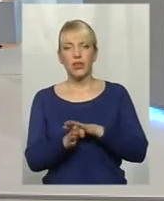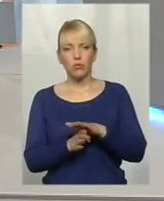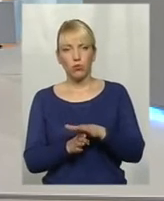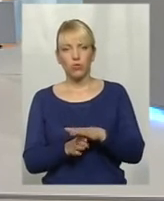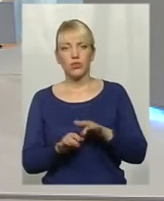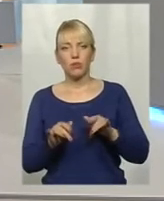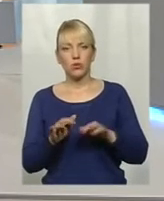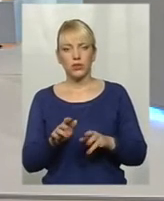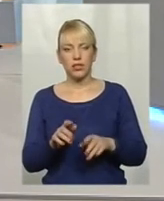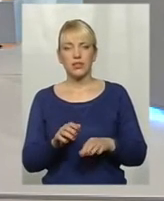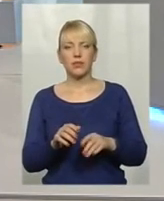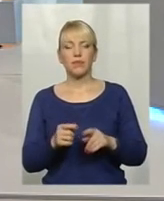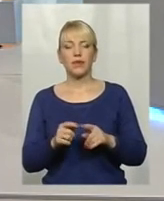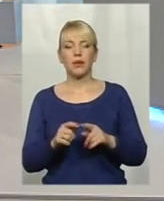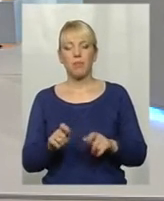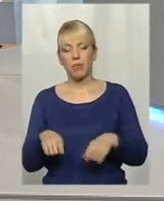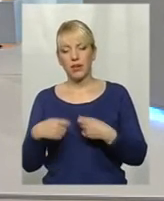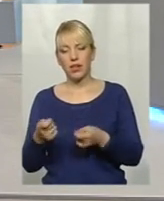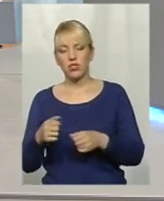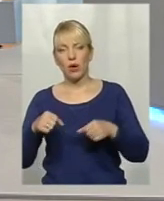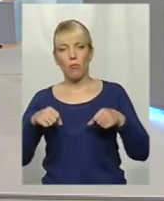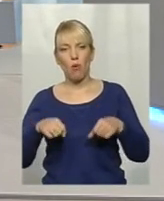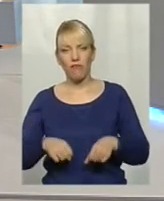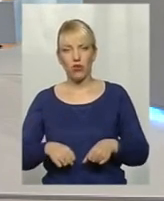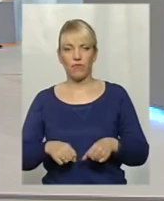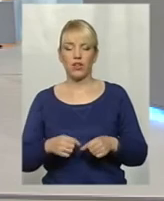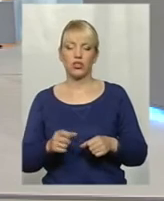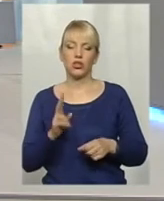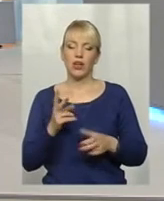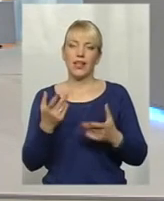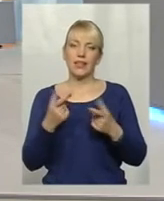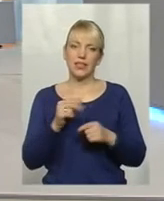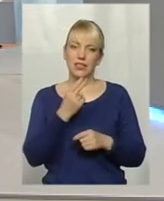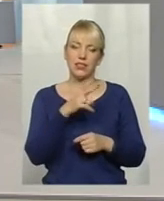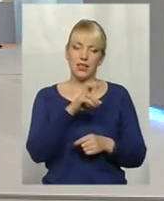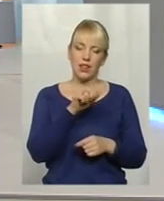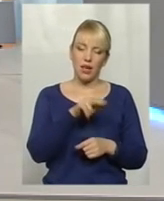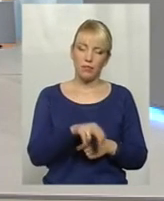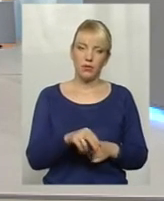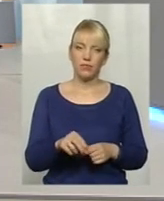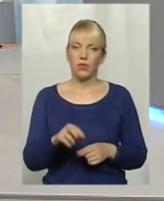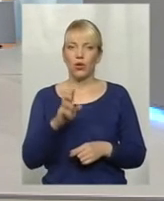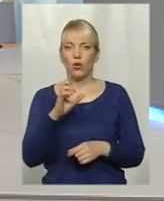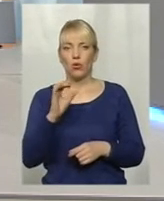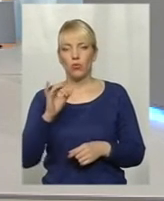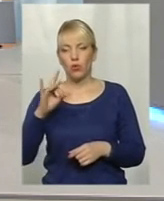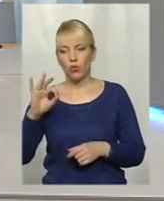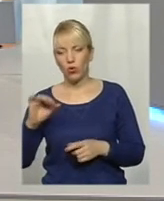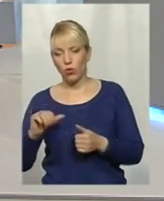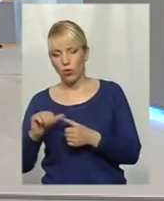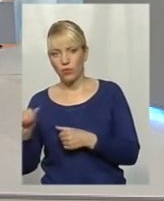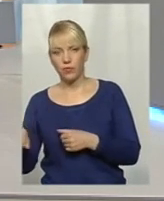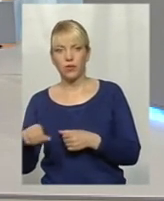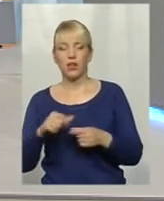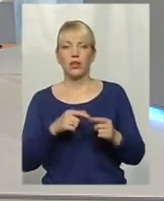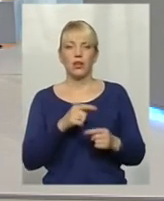передачі повноважень. Якісь повноваження перейшли до ЦНАПів, десь залишилися в бюро, частина перейшла в органи